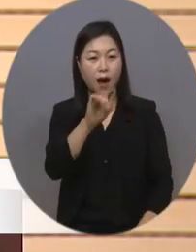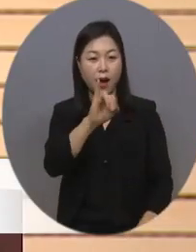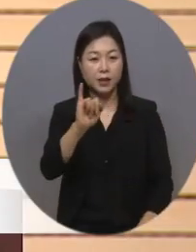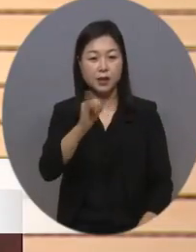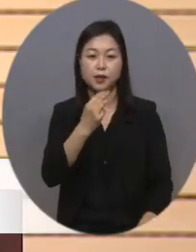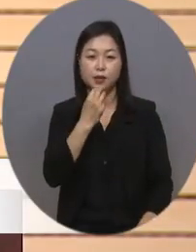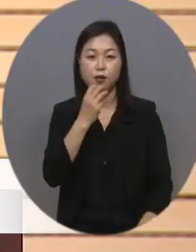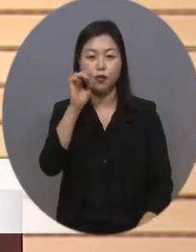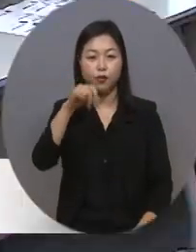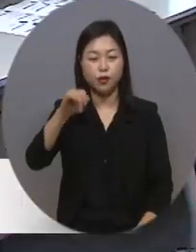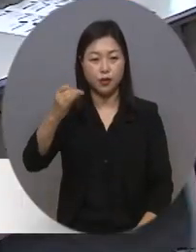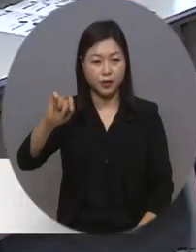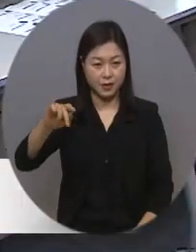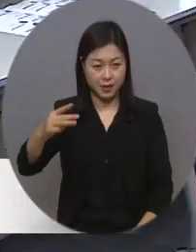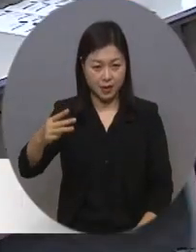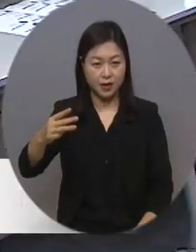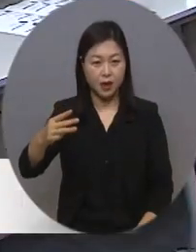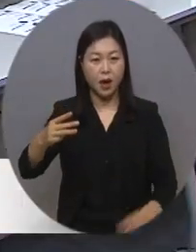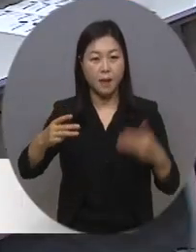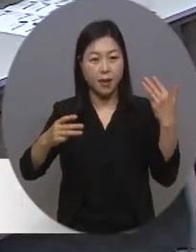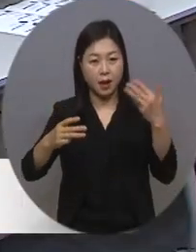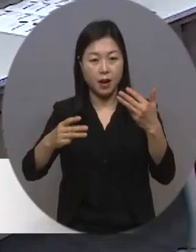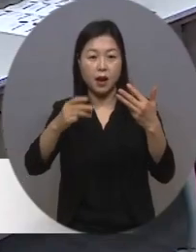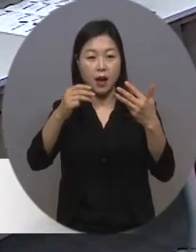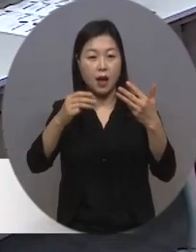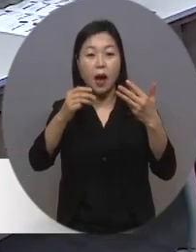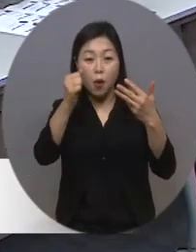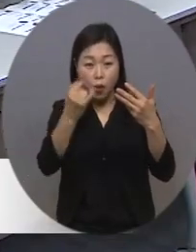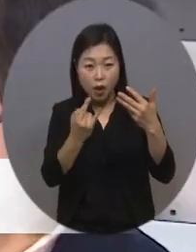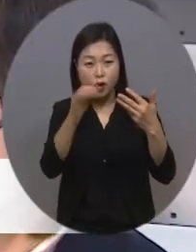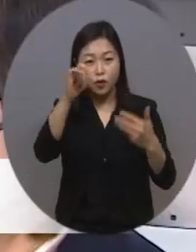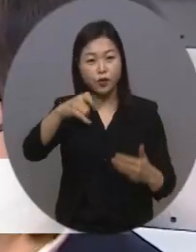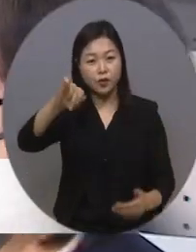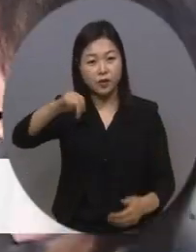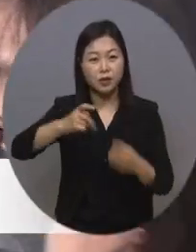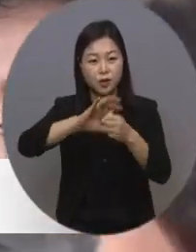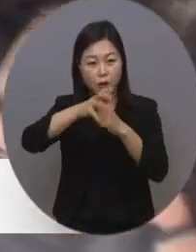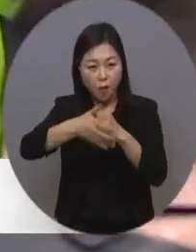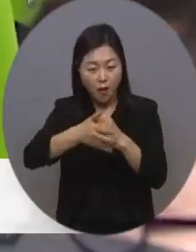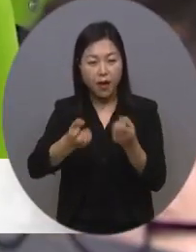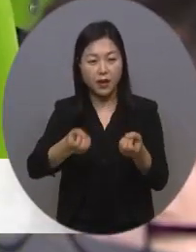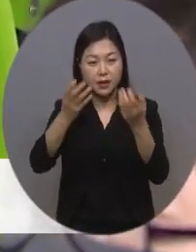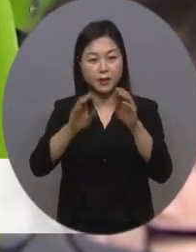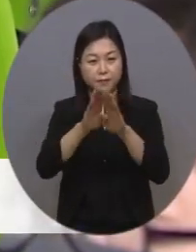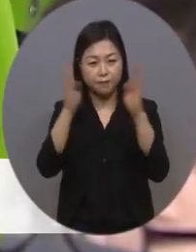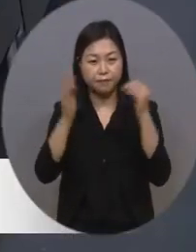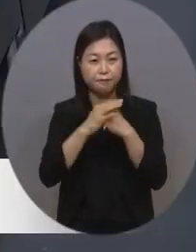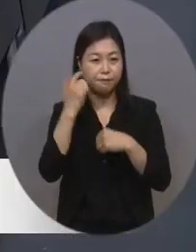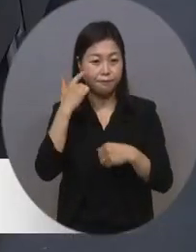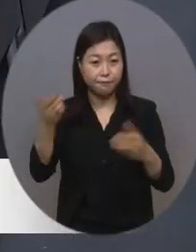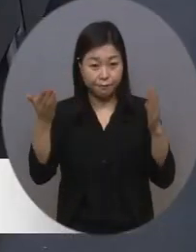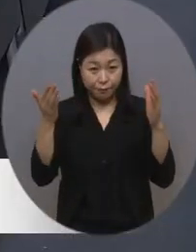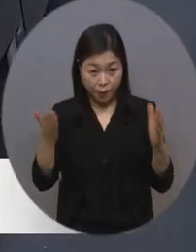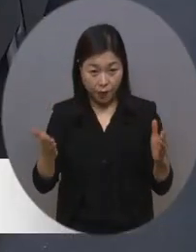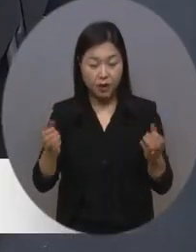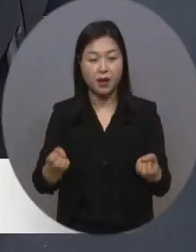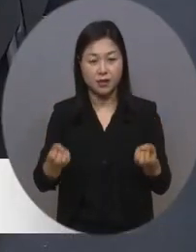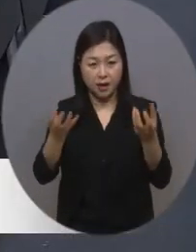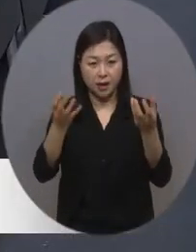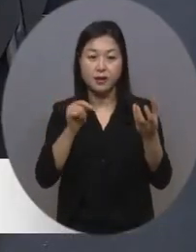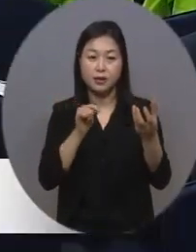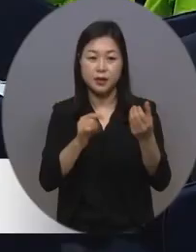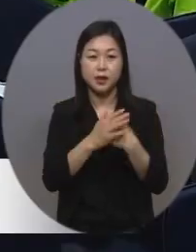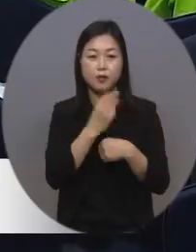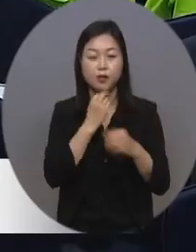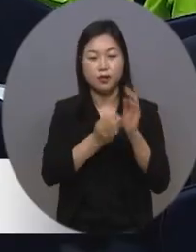뉴스호스텔에서 제8회 뉴스 글로벌 리더십 프로그램을 열었습니다. 6일간 열린 뉴스 글로벌 리더십 프로그램은